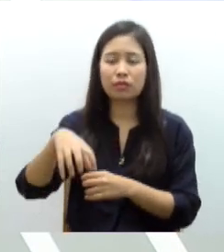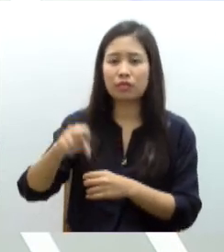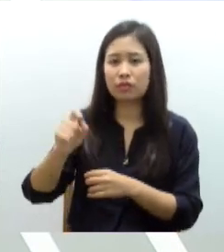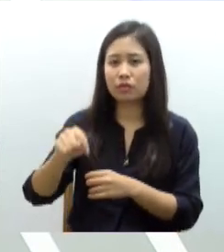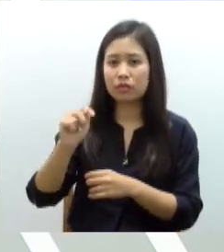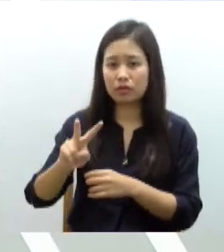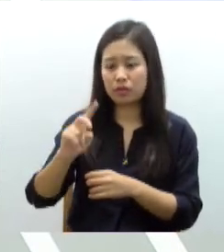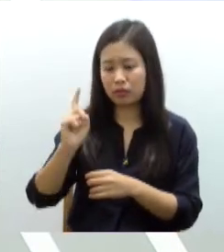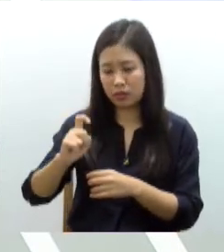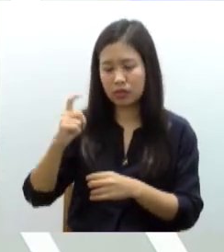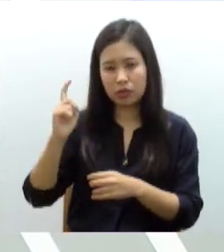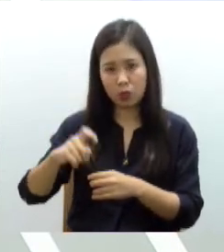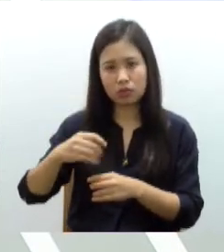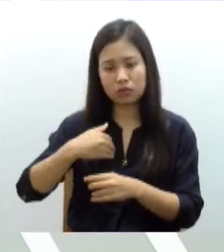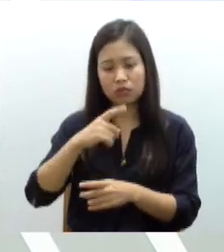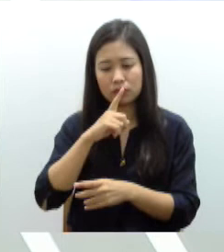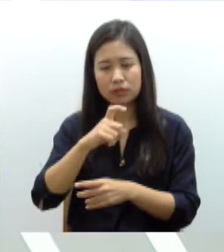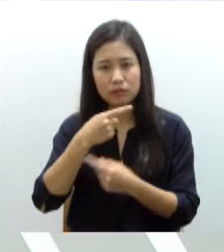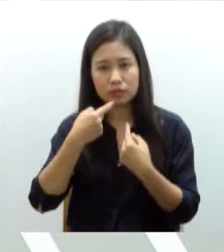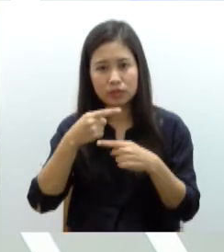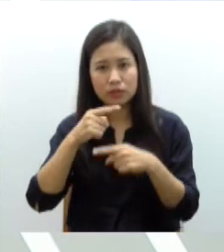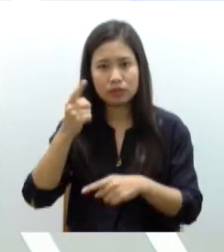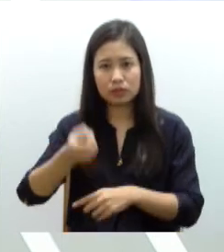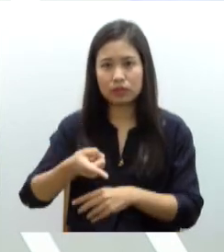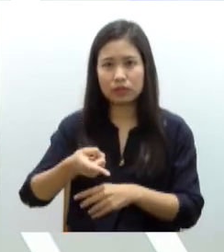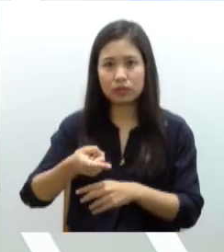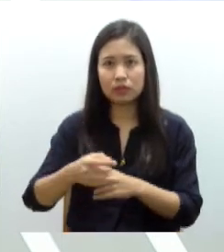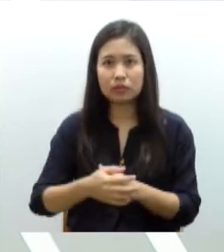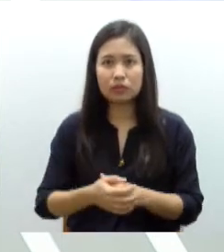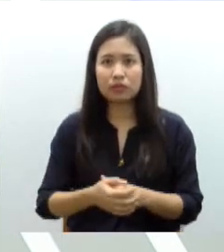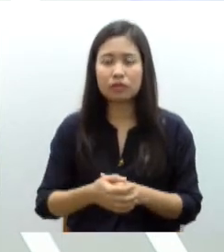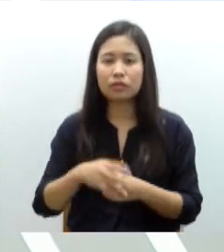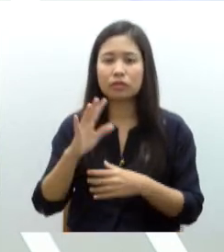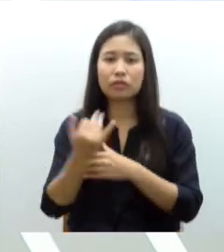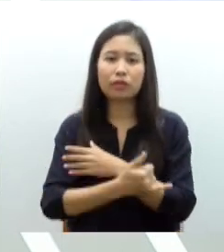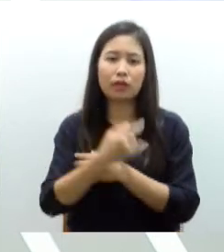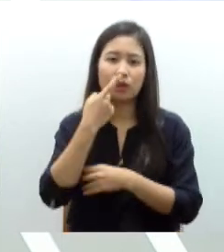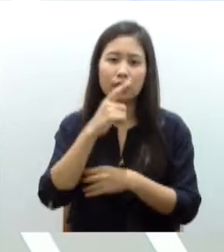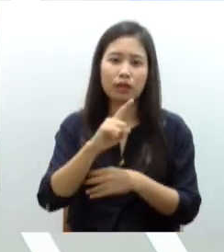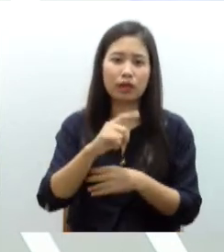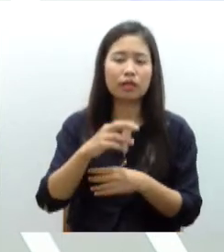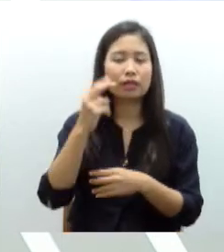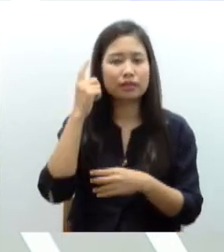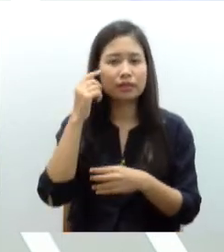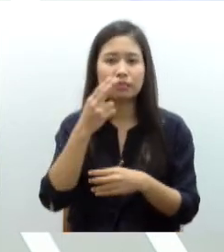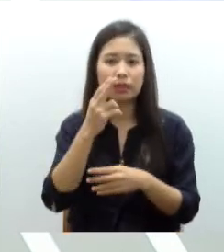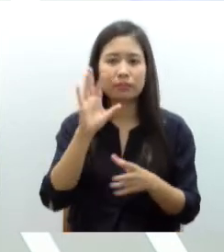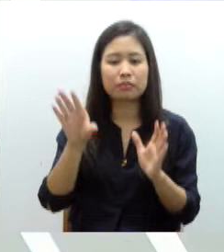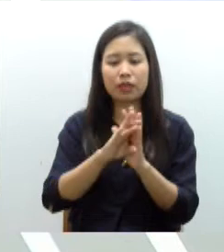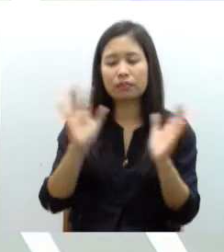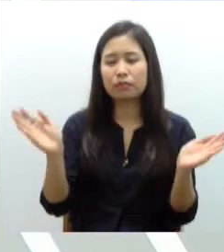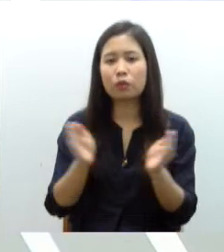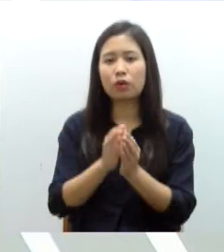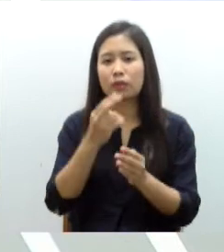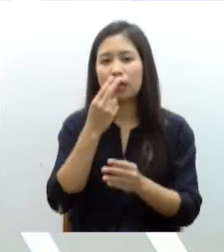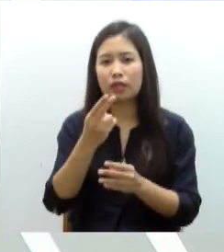ลิก7มาตรการนั้นมาเป็น2ข้อนี้เพราะไม่งั้นเนี่ยการประเมินผลของประเทศไทยเนี่ยมักจะประเมินแล้วก็เฉยกันนะครับส่วนนี้เราจะช่วย